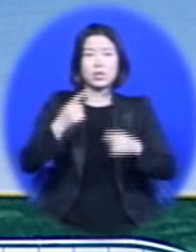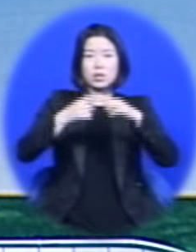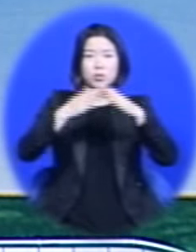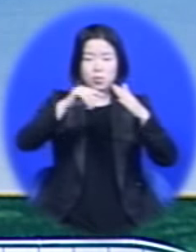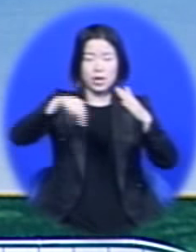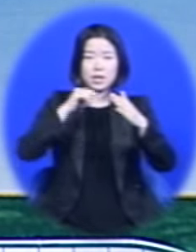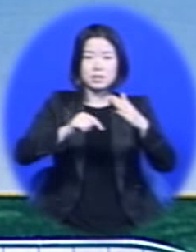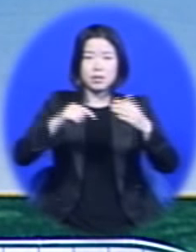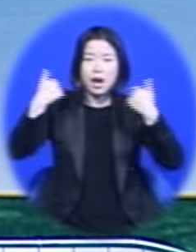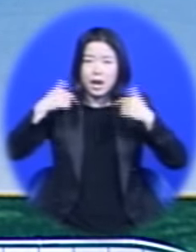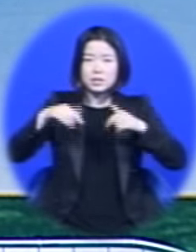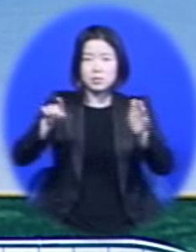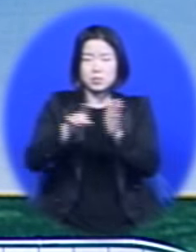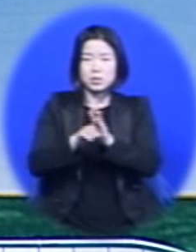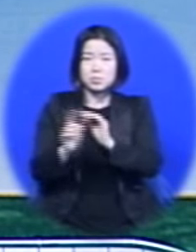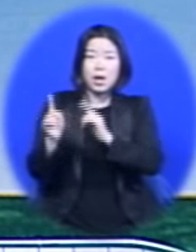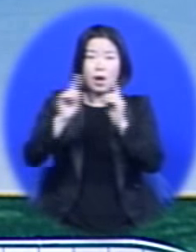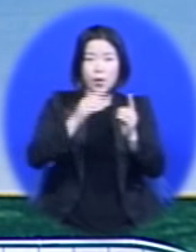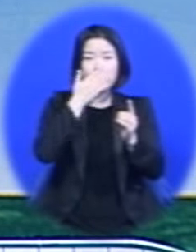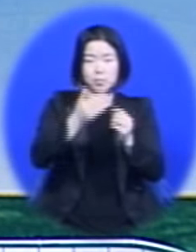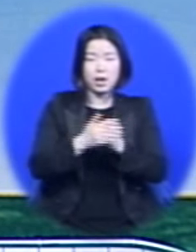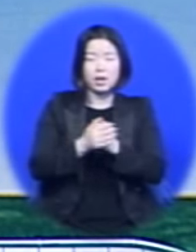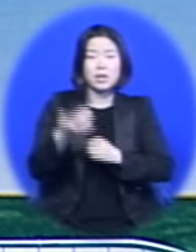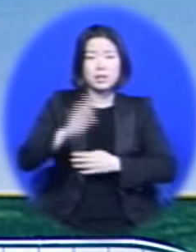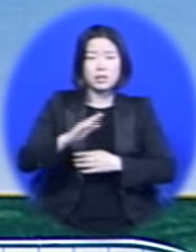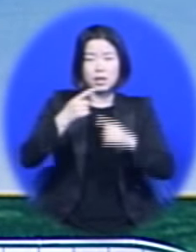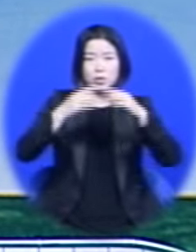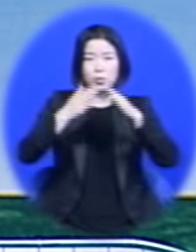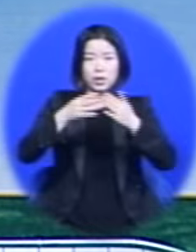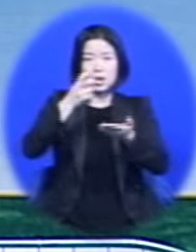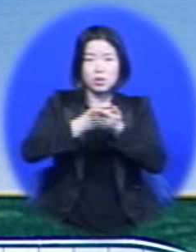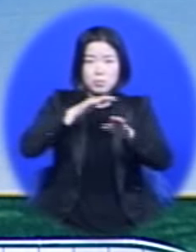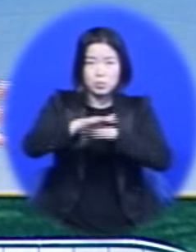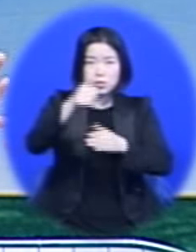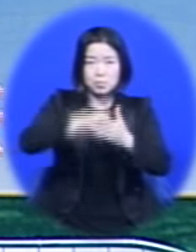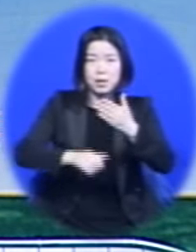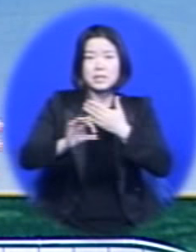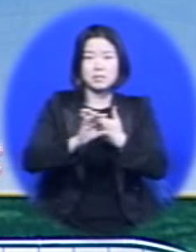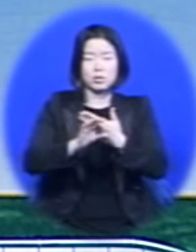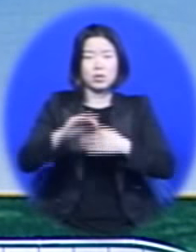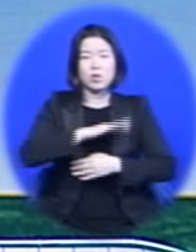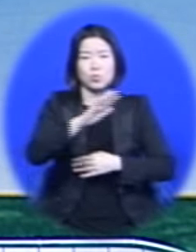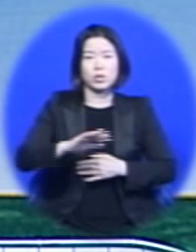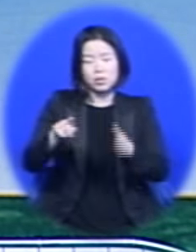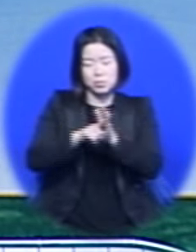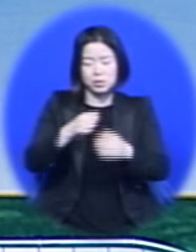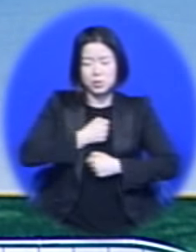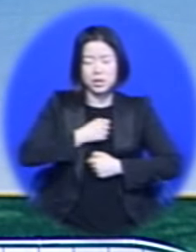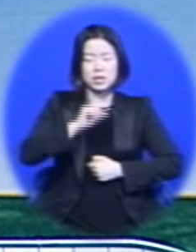믿음의 회복을 얻습니다. 그러나 교회가 율법주의에 빠지게 되면 그러면 우리는 정말 믿음을 지키기